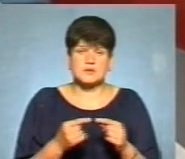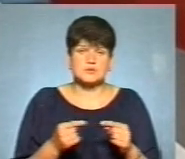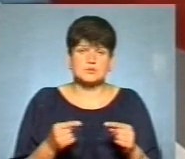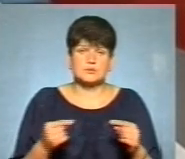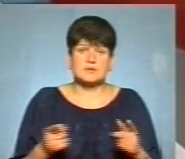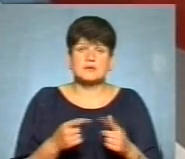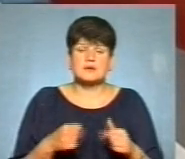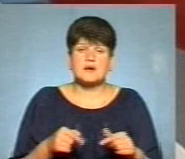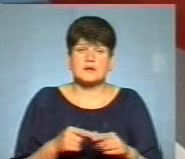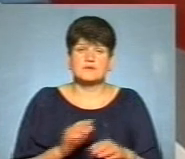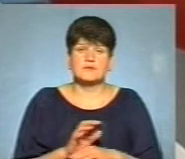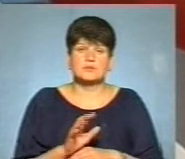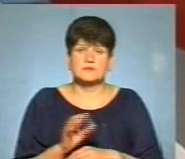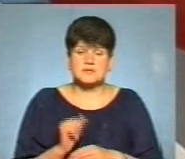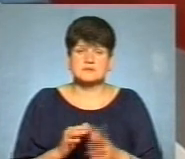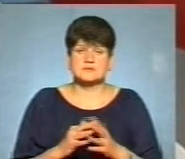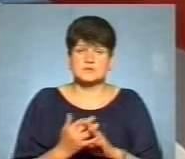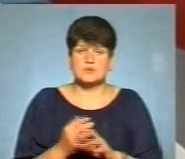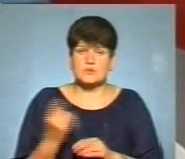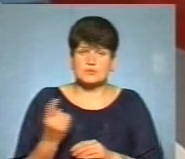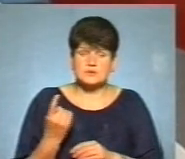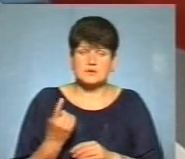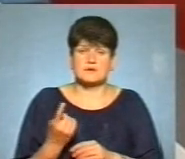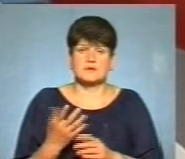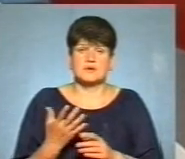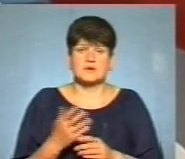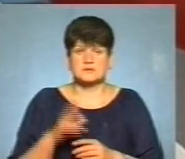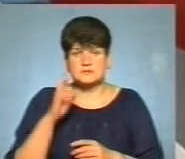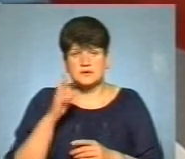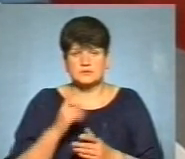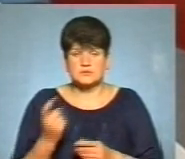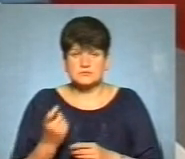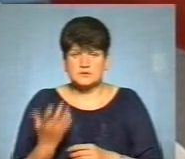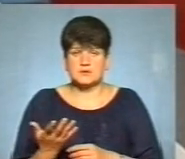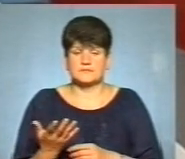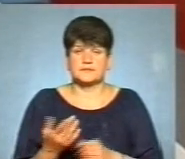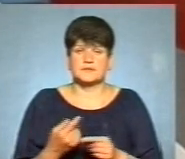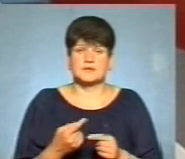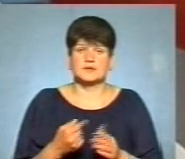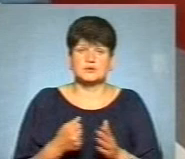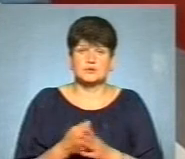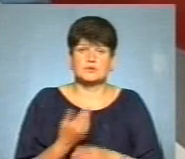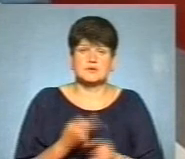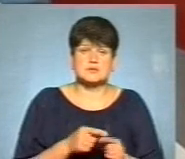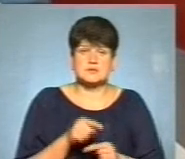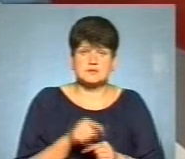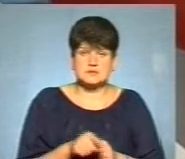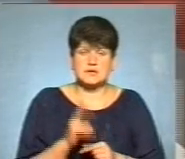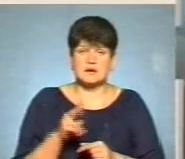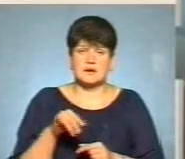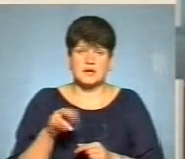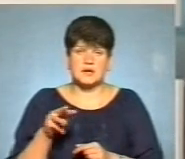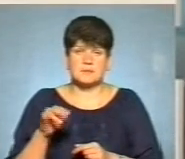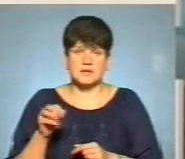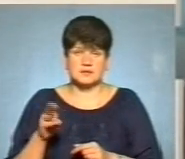різноманітних галузей виробництва сільського господарства, лісового господарства, комунального господарства до ось цих глобальних кліматичних